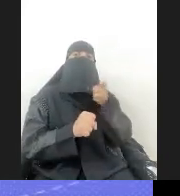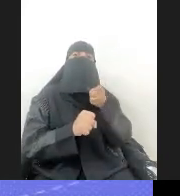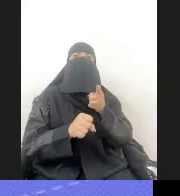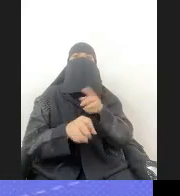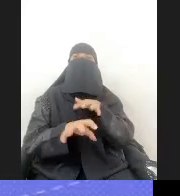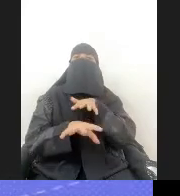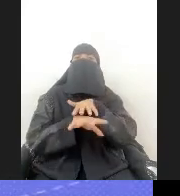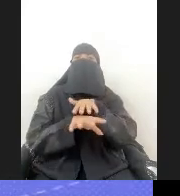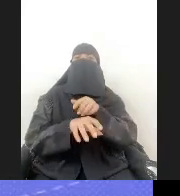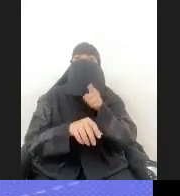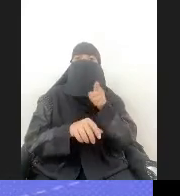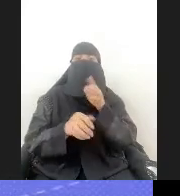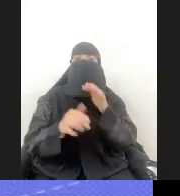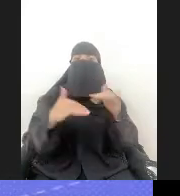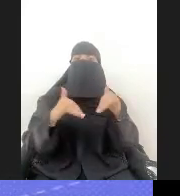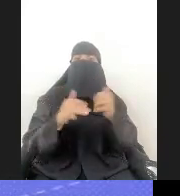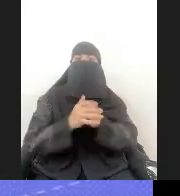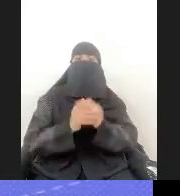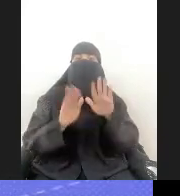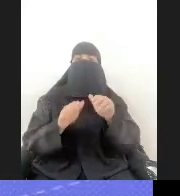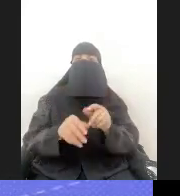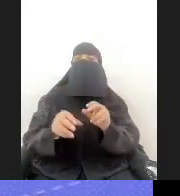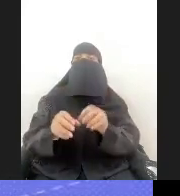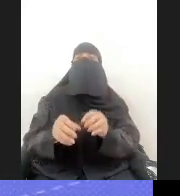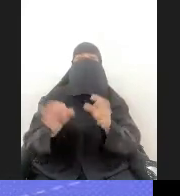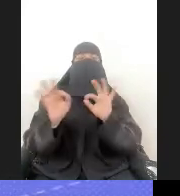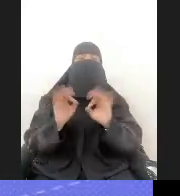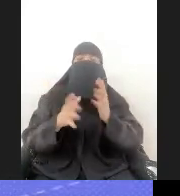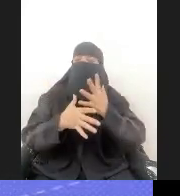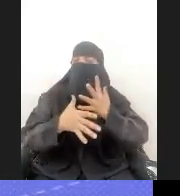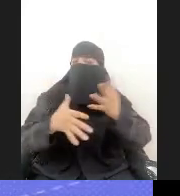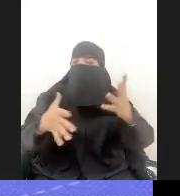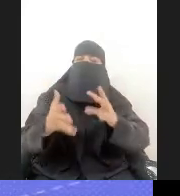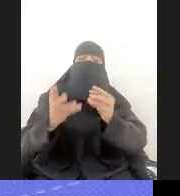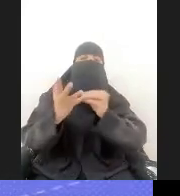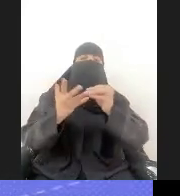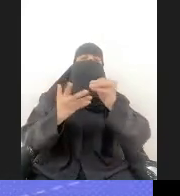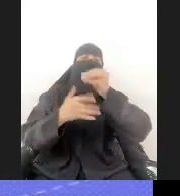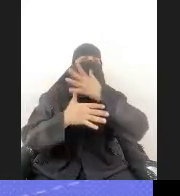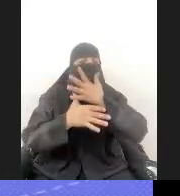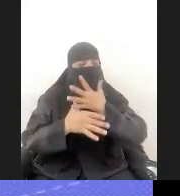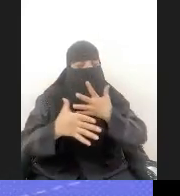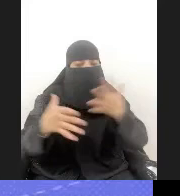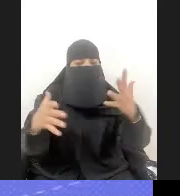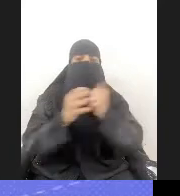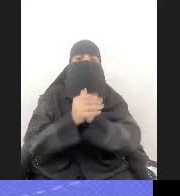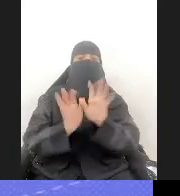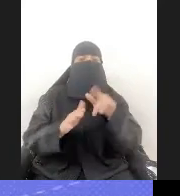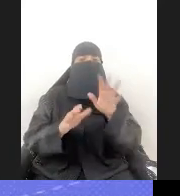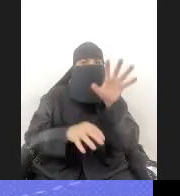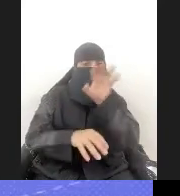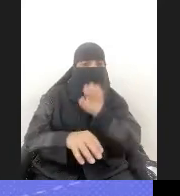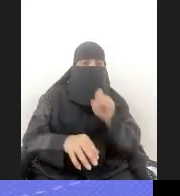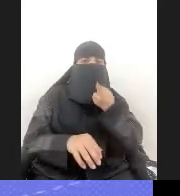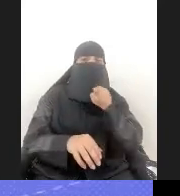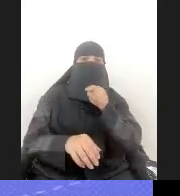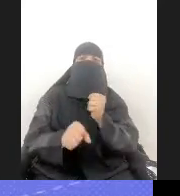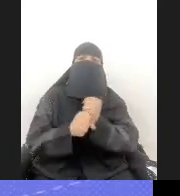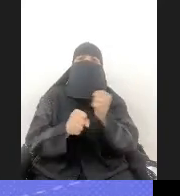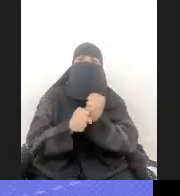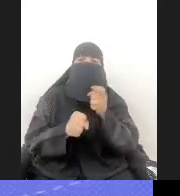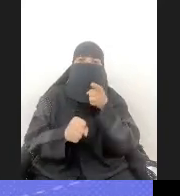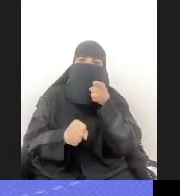كما أسلفت النماذج جدا كثيرة ومتعددة، لكن في هذا المساء اخترت باكورد ديزاين، التصميم